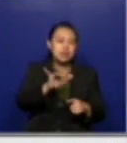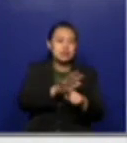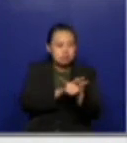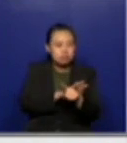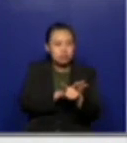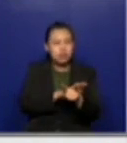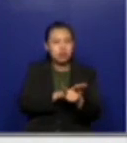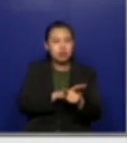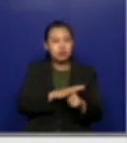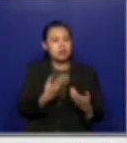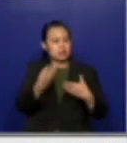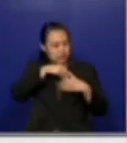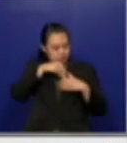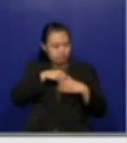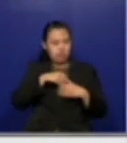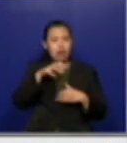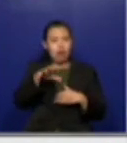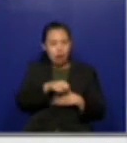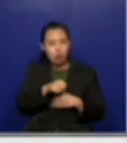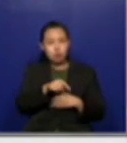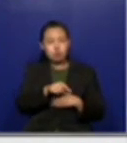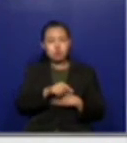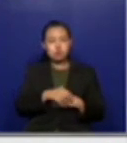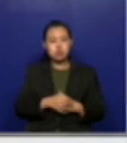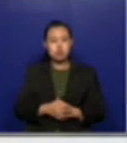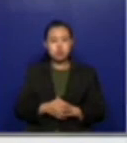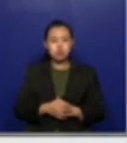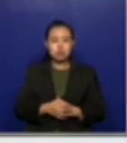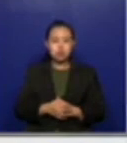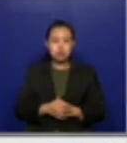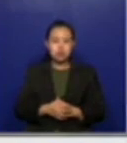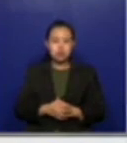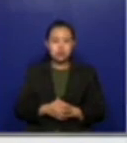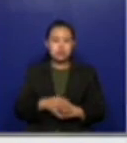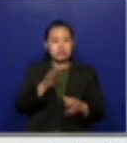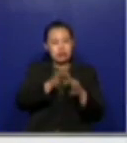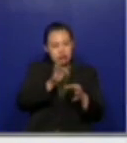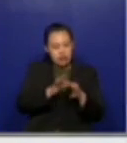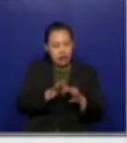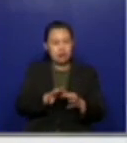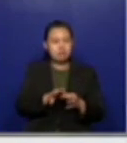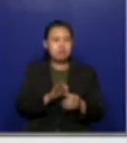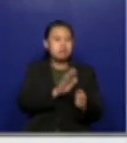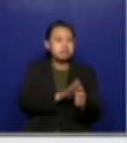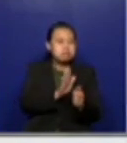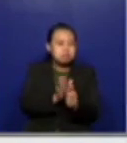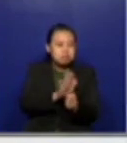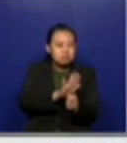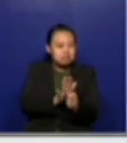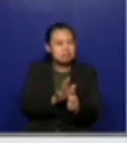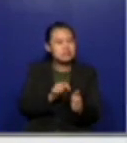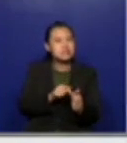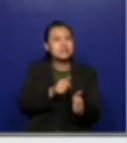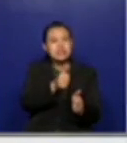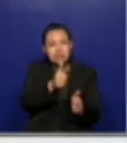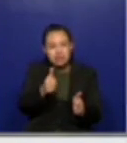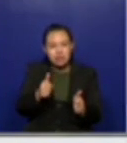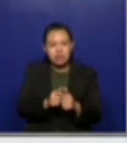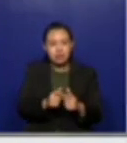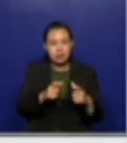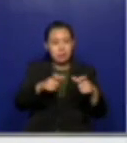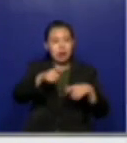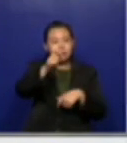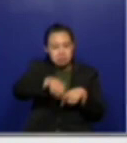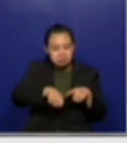จนให้เกี่ยวกับการเงินหรือธนาคารเลยโอ้ธนาคารพาณิชย์เข้าใจดีลองไปถามดิครับบัตรเครดิตท่านก็เป็น